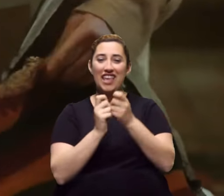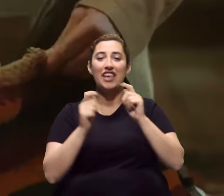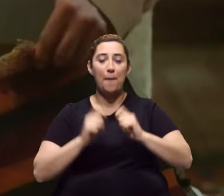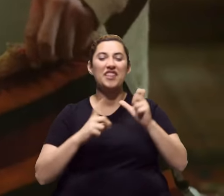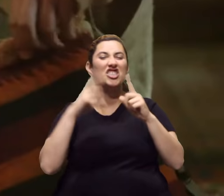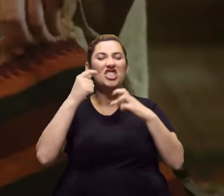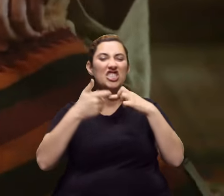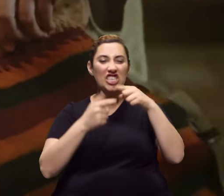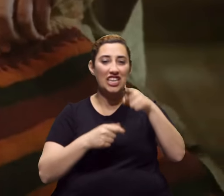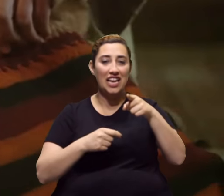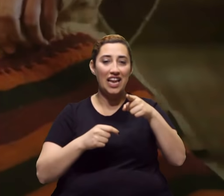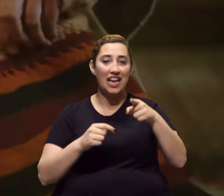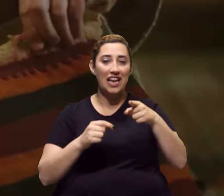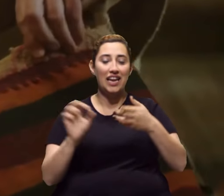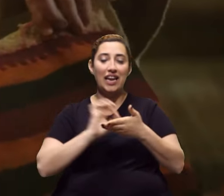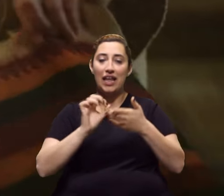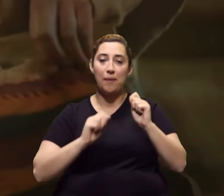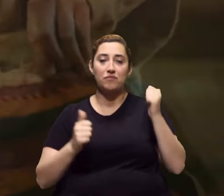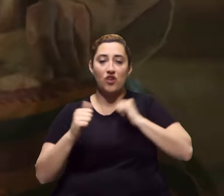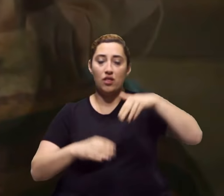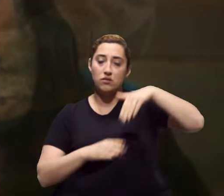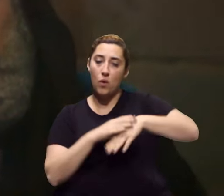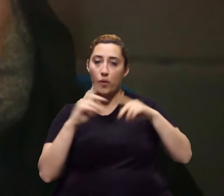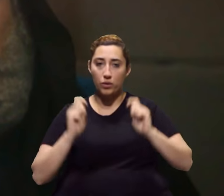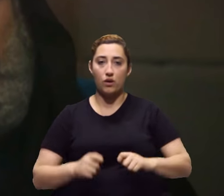de divan edip heybesine koydu.